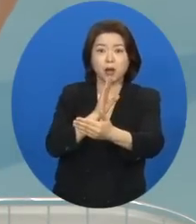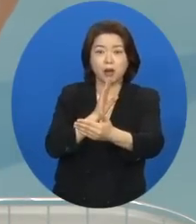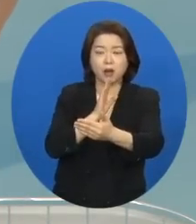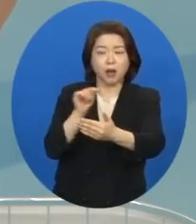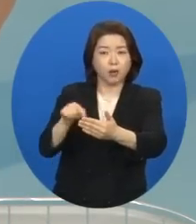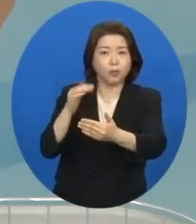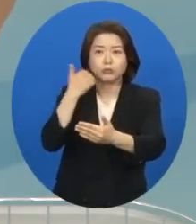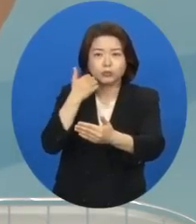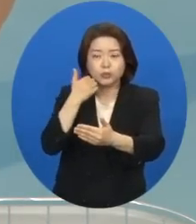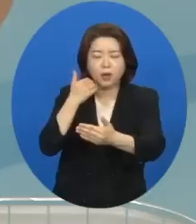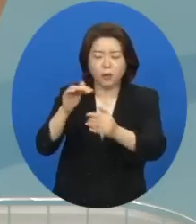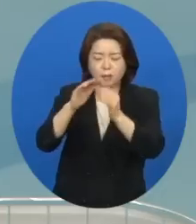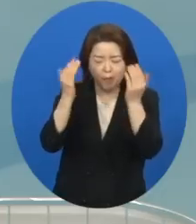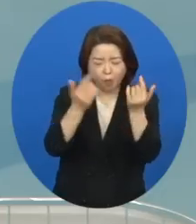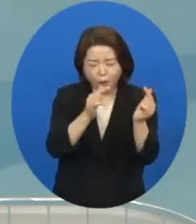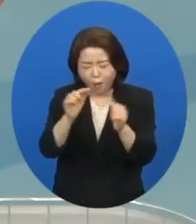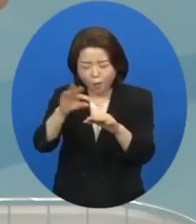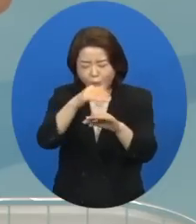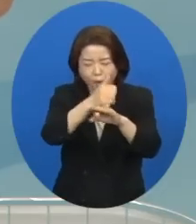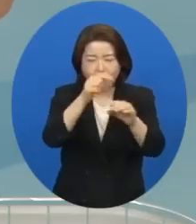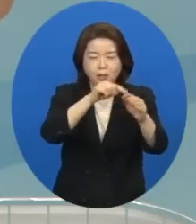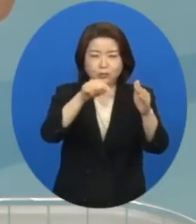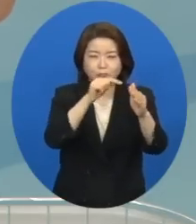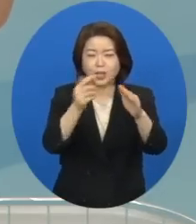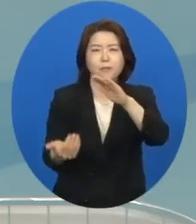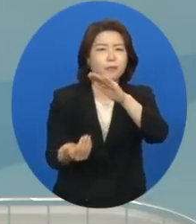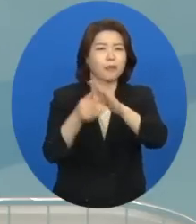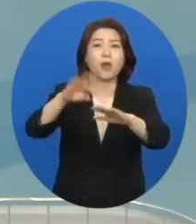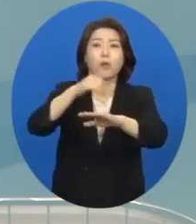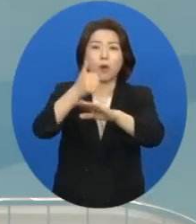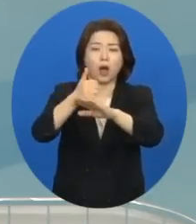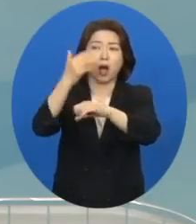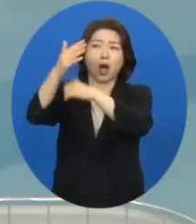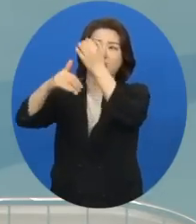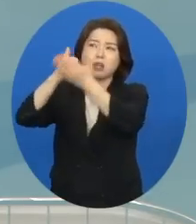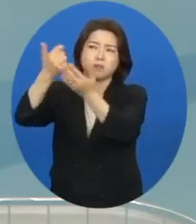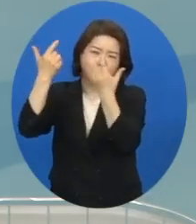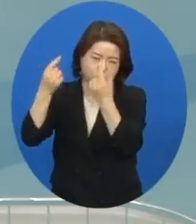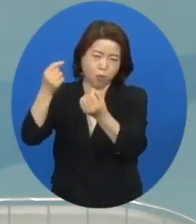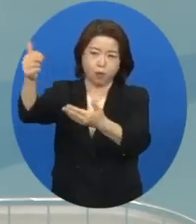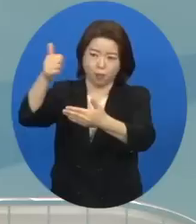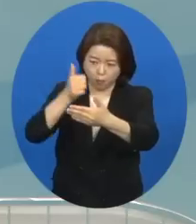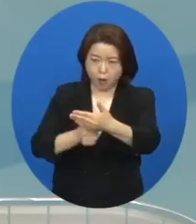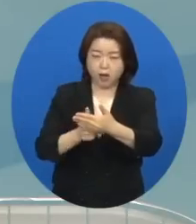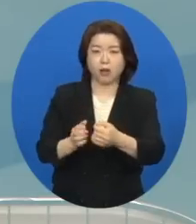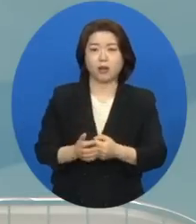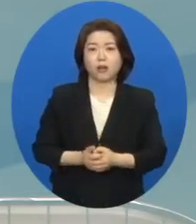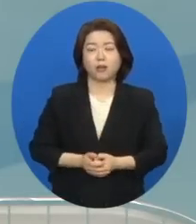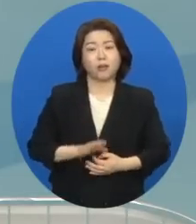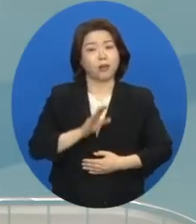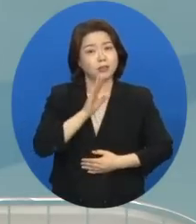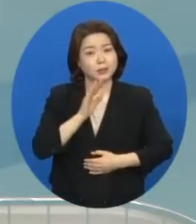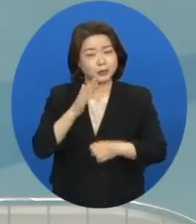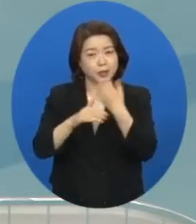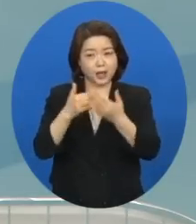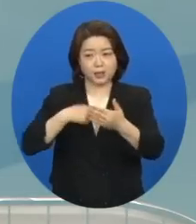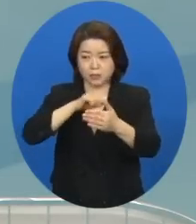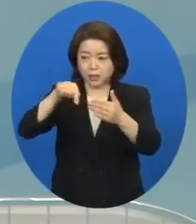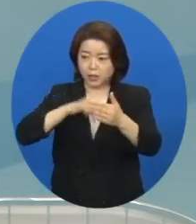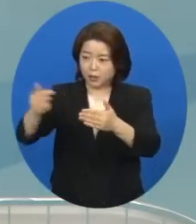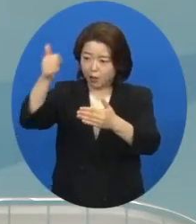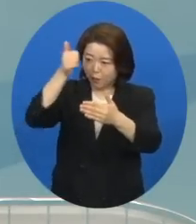만왕의 왕이십니다. 하나님이세요. 그런데 실제로 하나님이 내 안에 와 계시다고